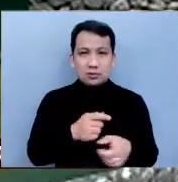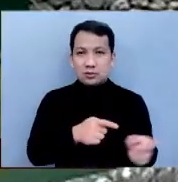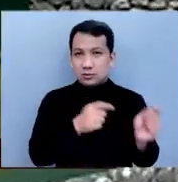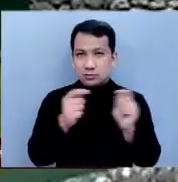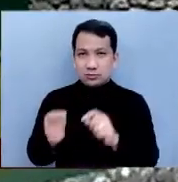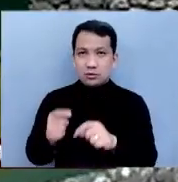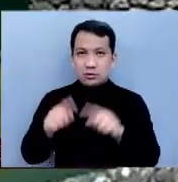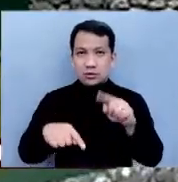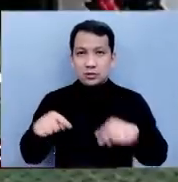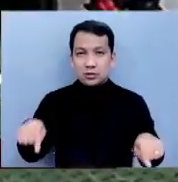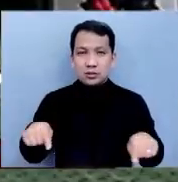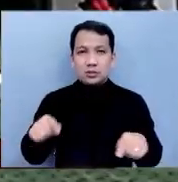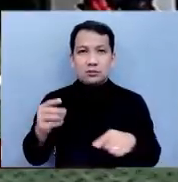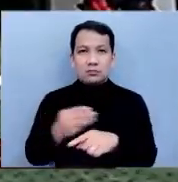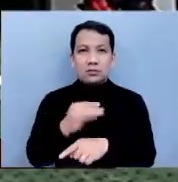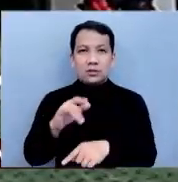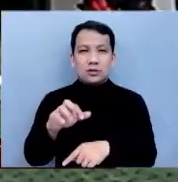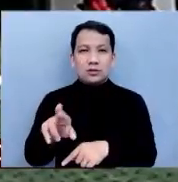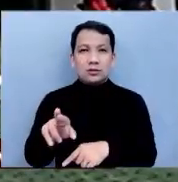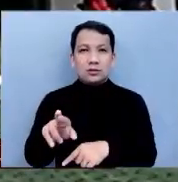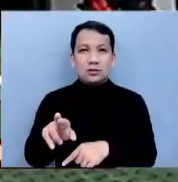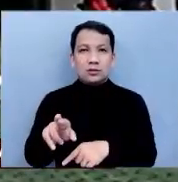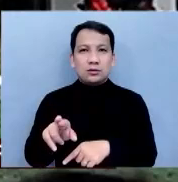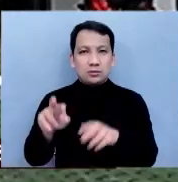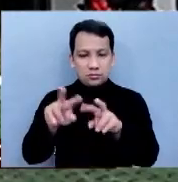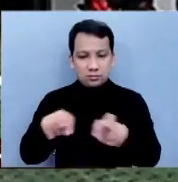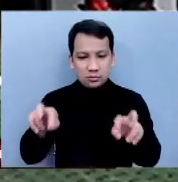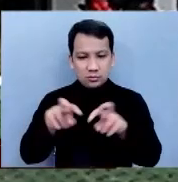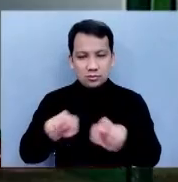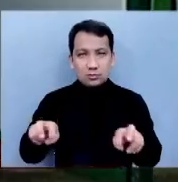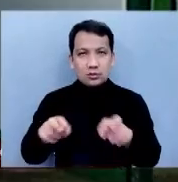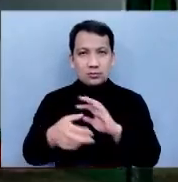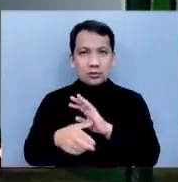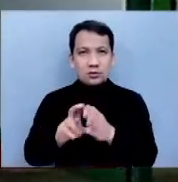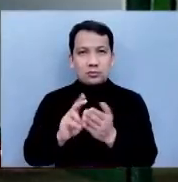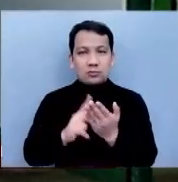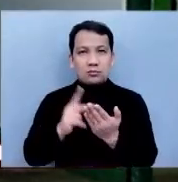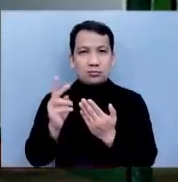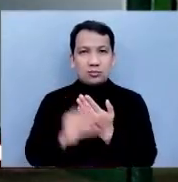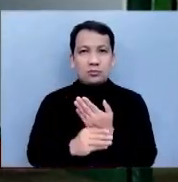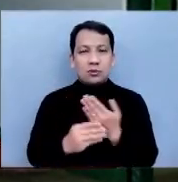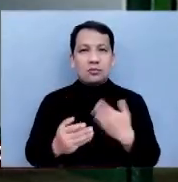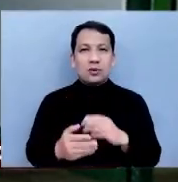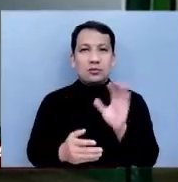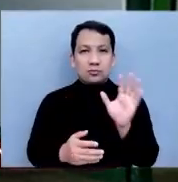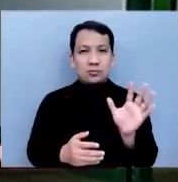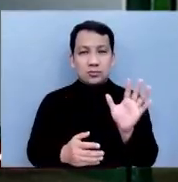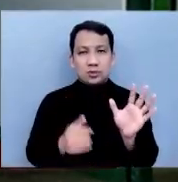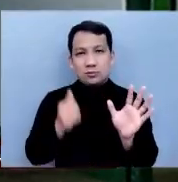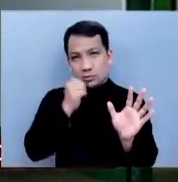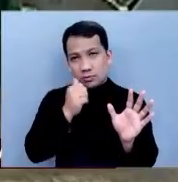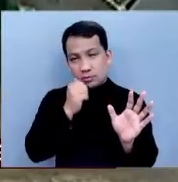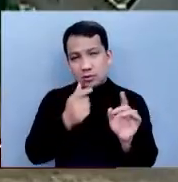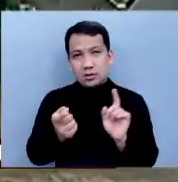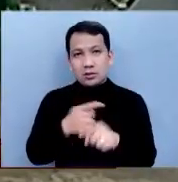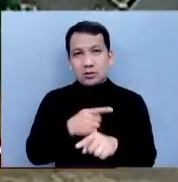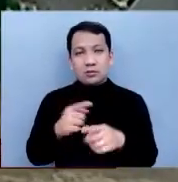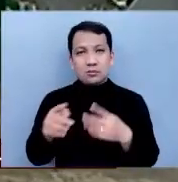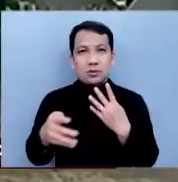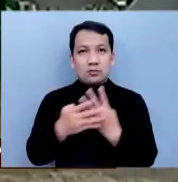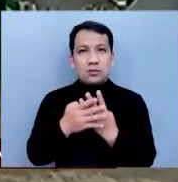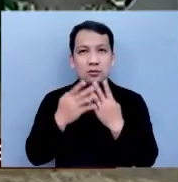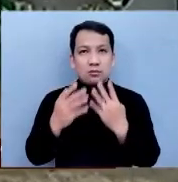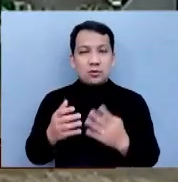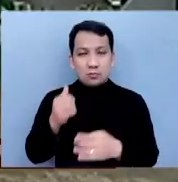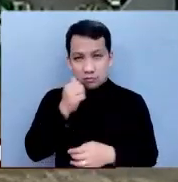iba't ibang minor case para isailalim sa reformation program. Meron din 50 babaeng inmates mula sa Correctional Institute for